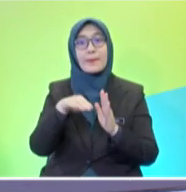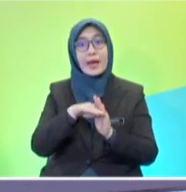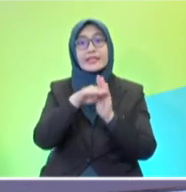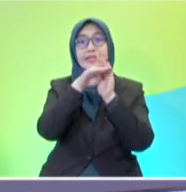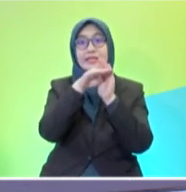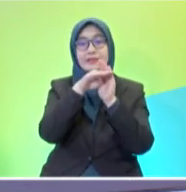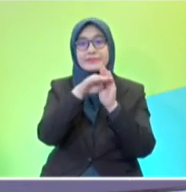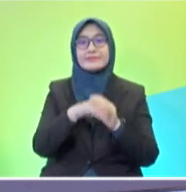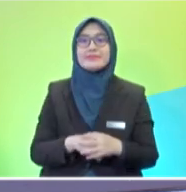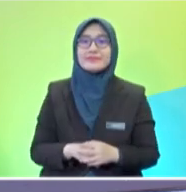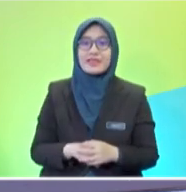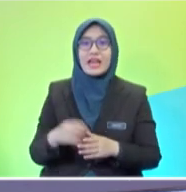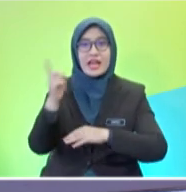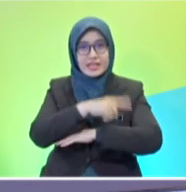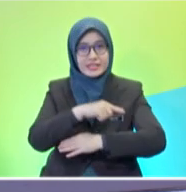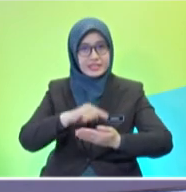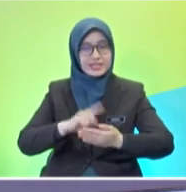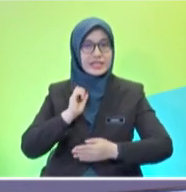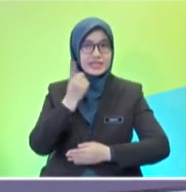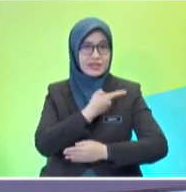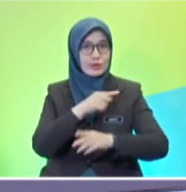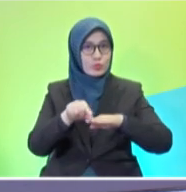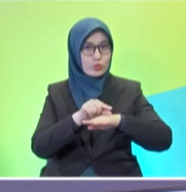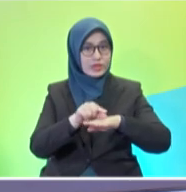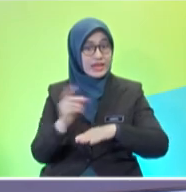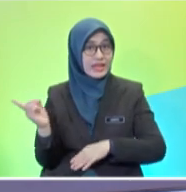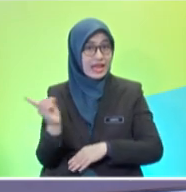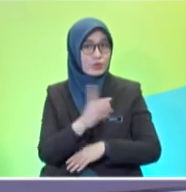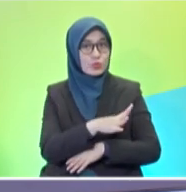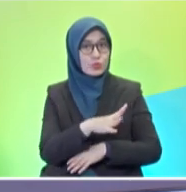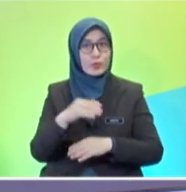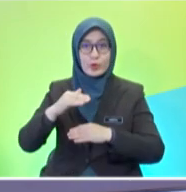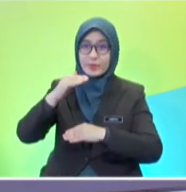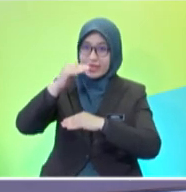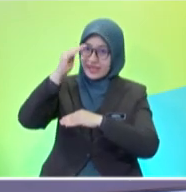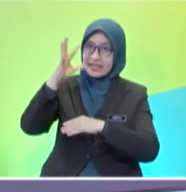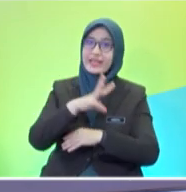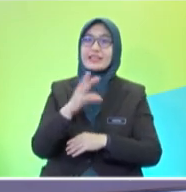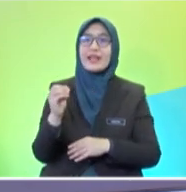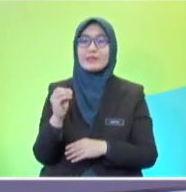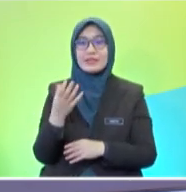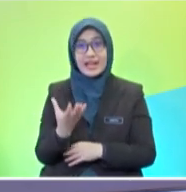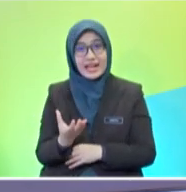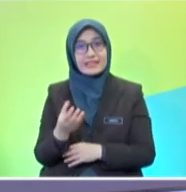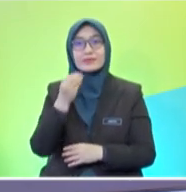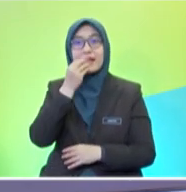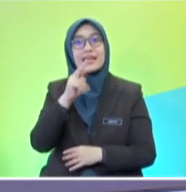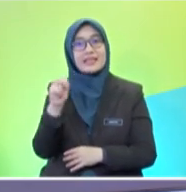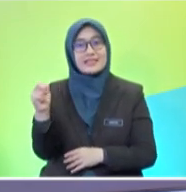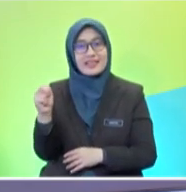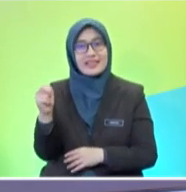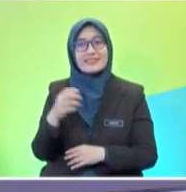kita akan menggunakan dadu mengku bertingkat dan juga bekas makanan yang ada di depan ini untuk